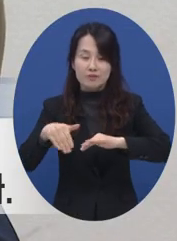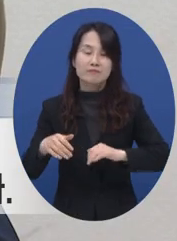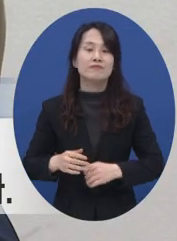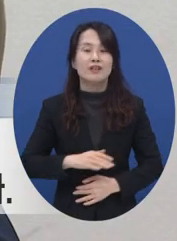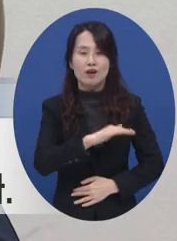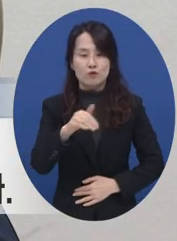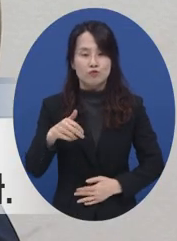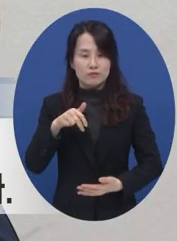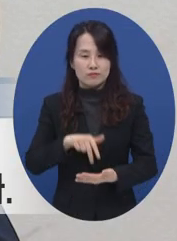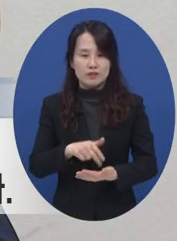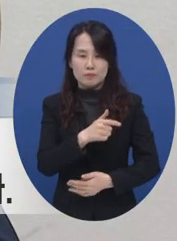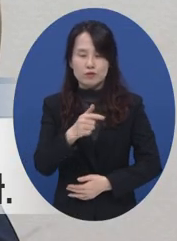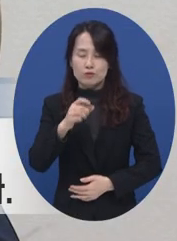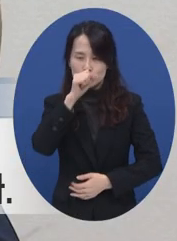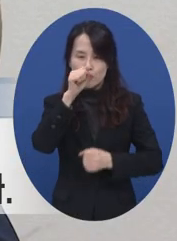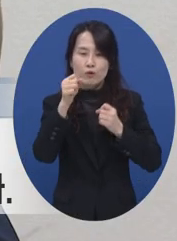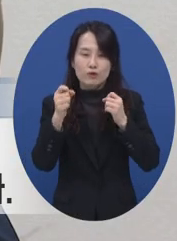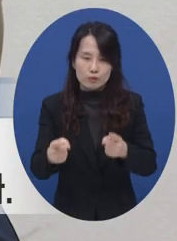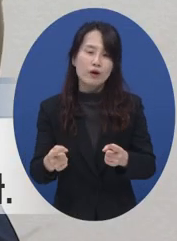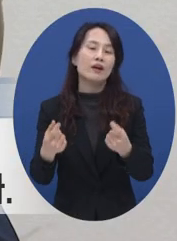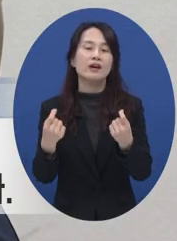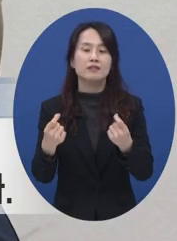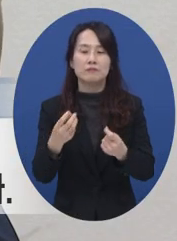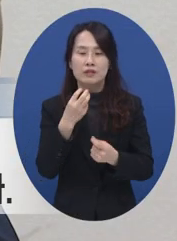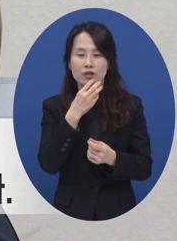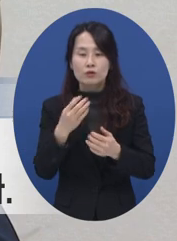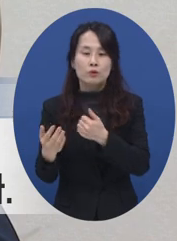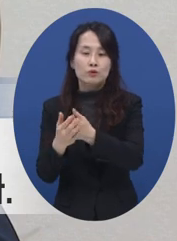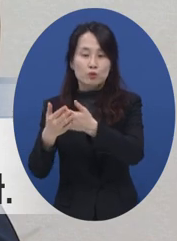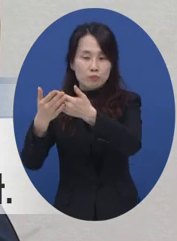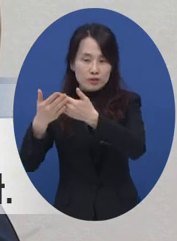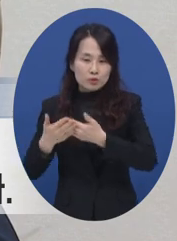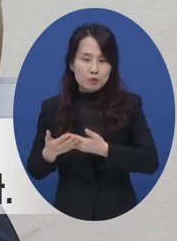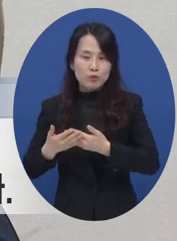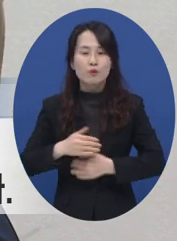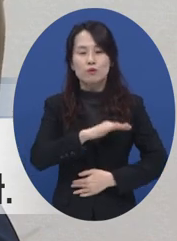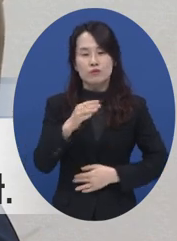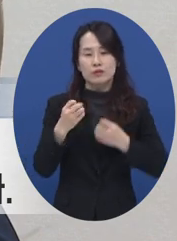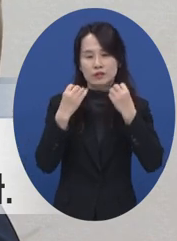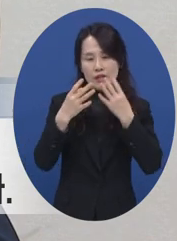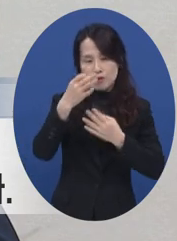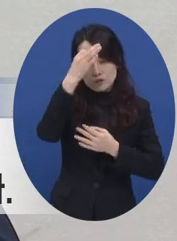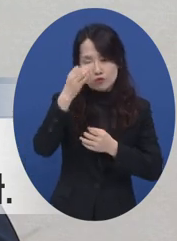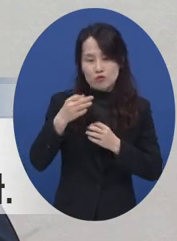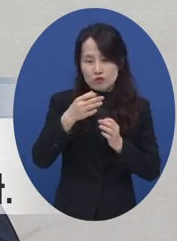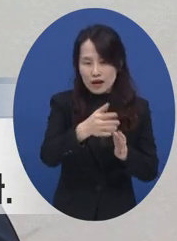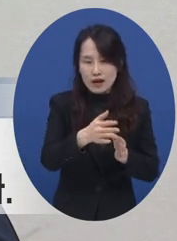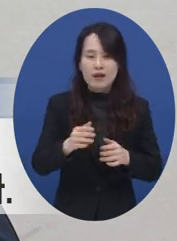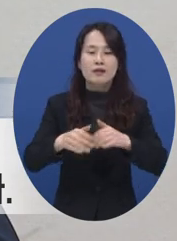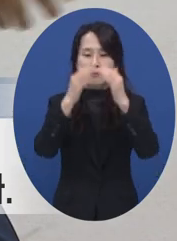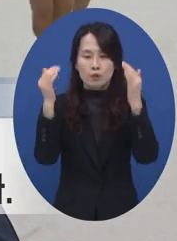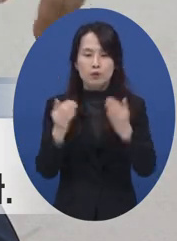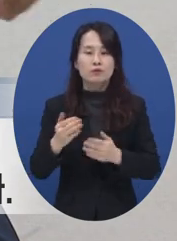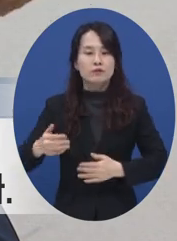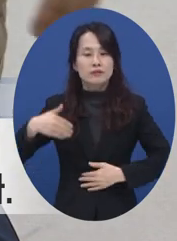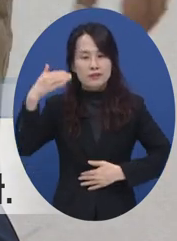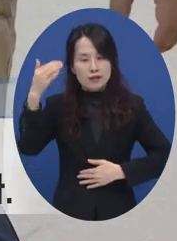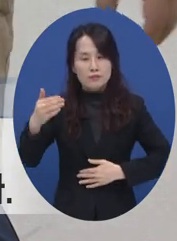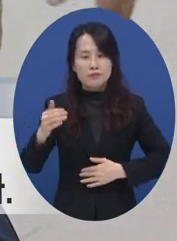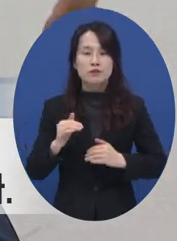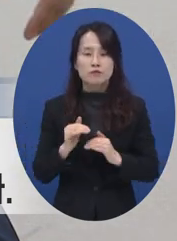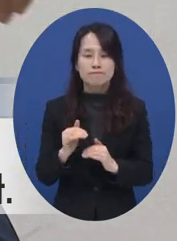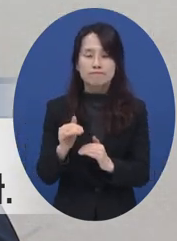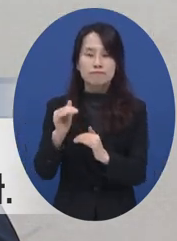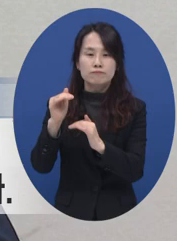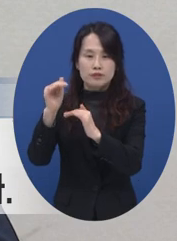opportunity and with your support we can go now into the next step in our investment but as well into